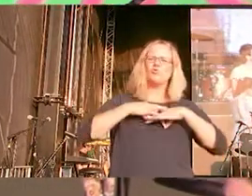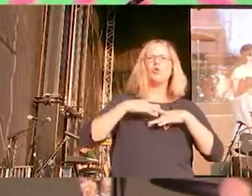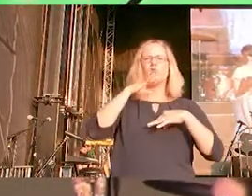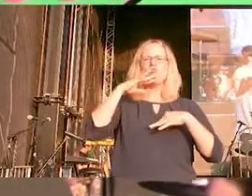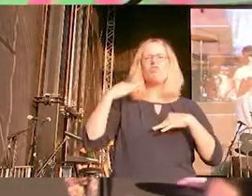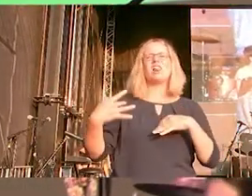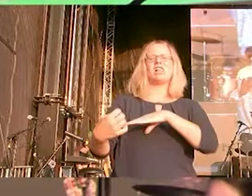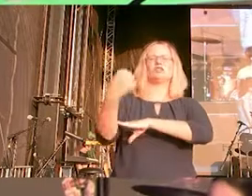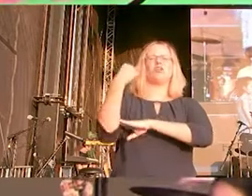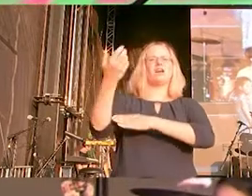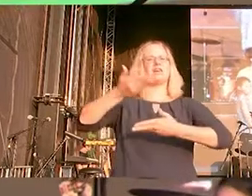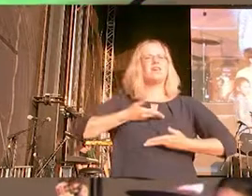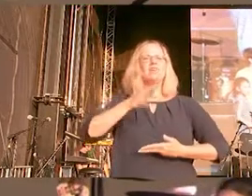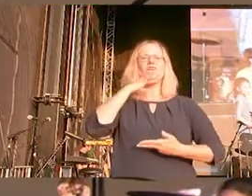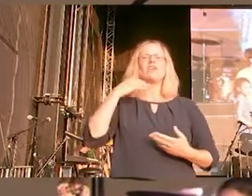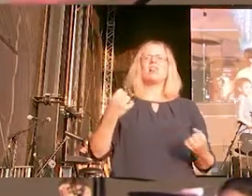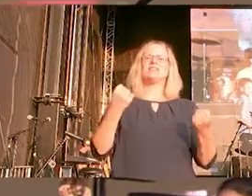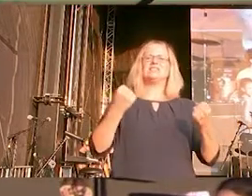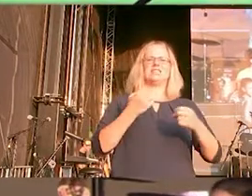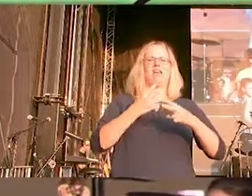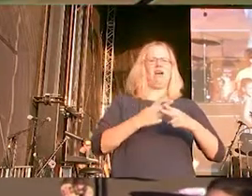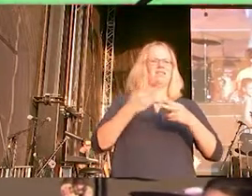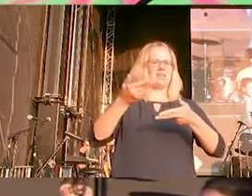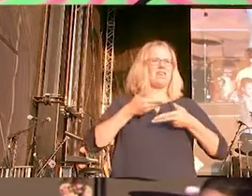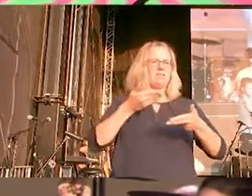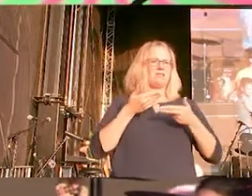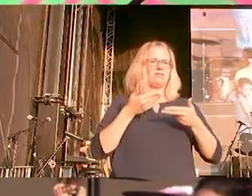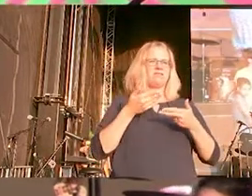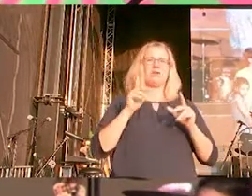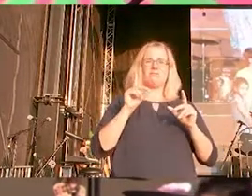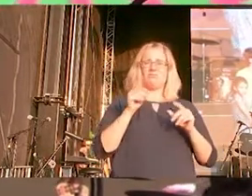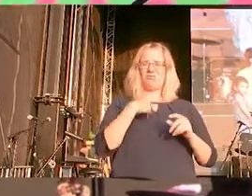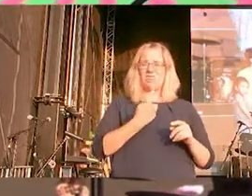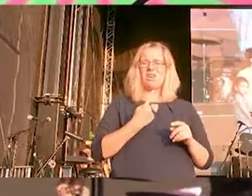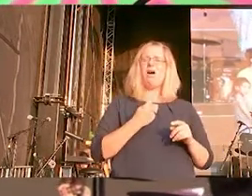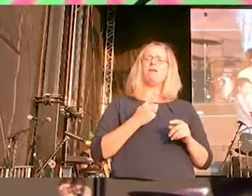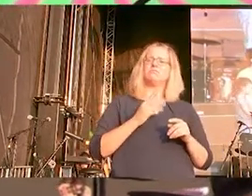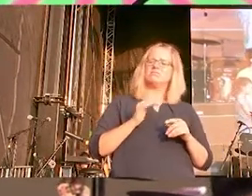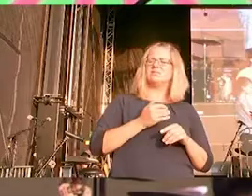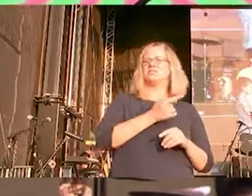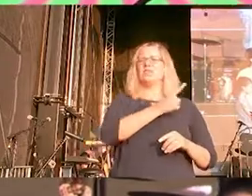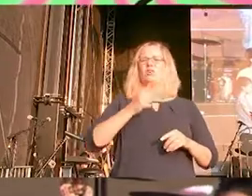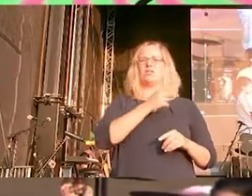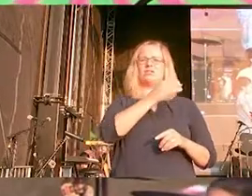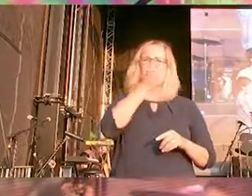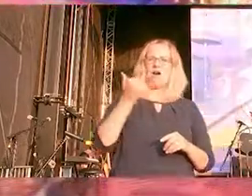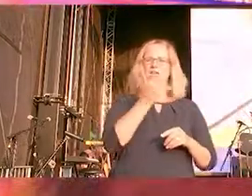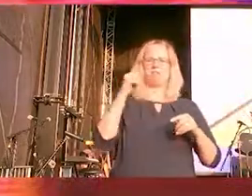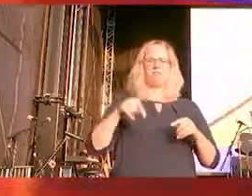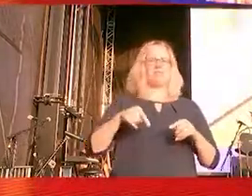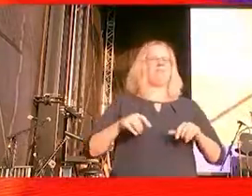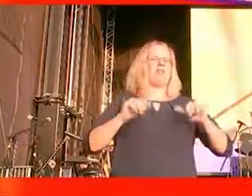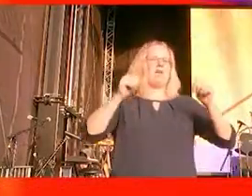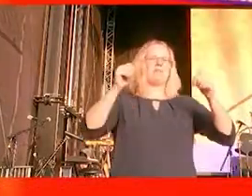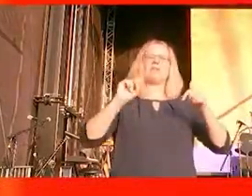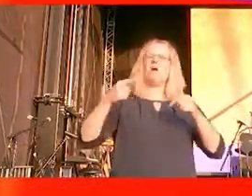viel Sicherheit. Nicht nur uns, dass wir 1000 Jahre hier leben, sondern auch für die nächste Generationen, die hier